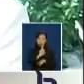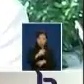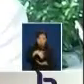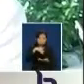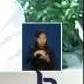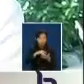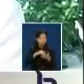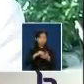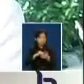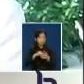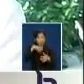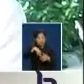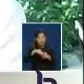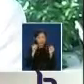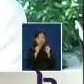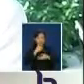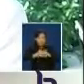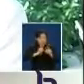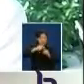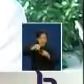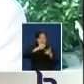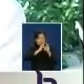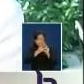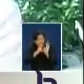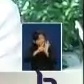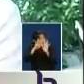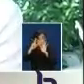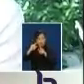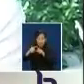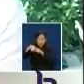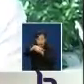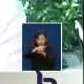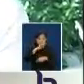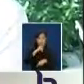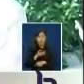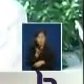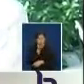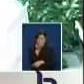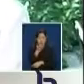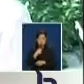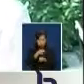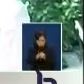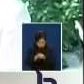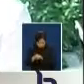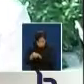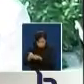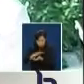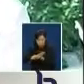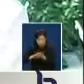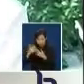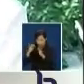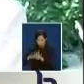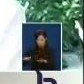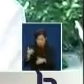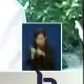อนนี้ก็ขอใช้เวทีอย่างนี้ประกาศบอกไปเลยนะฮะขอความกรุณาท่านด้วยทำความสะอาดให้เด็กๆด้วยนะเพื่อน้องๆเยาวชนและบุตรหล